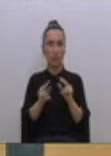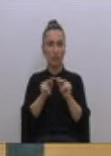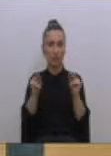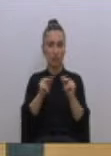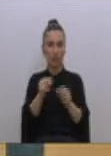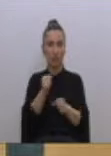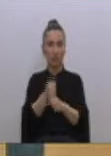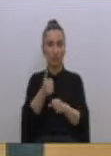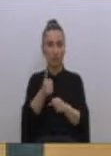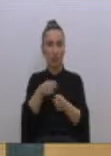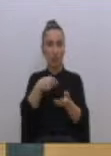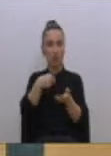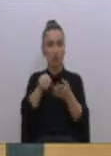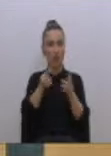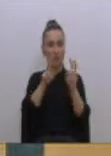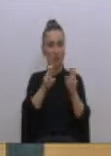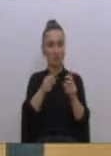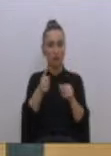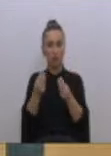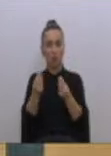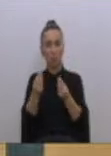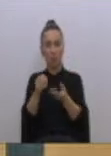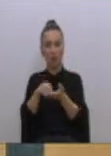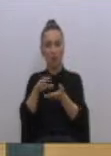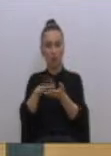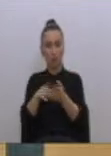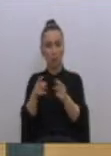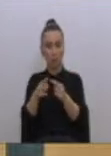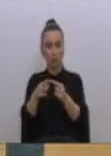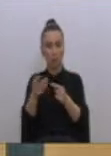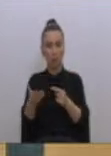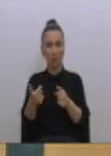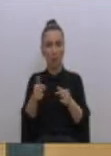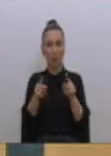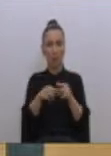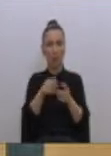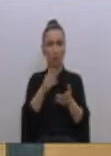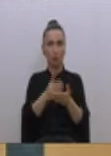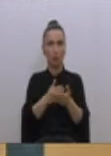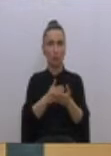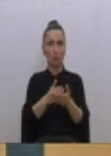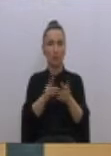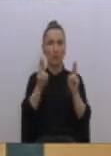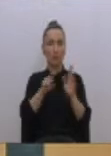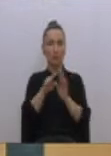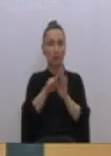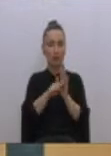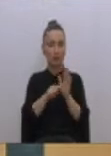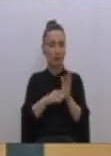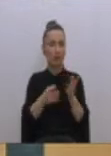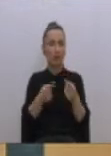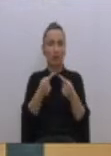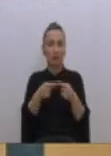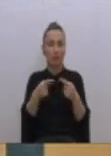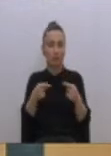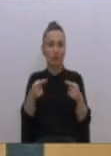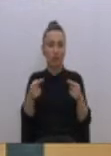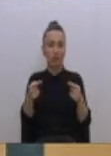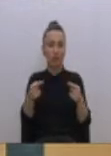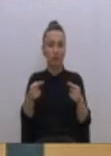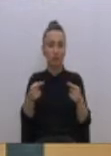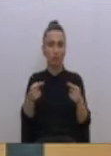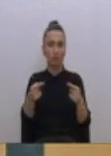ტრეინინგებს, როგორც შესყიდვების კუთხით, ისე ფინანსური აღრიცხვის კუთხით, როგორც არის IPSAS-ის სტანდარტები, ასევე სხვადასხვა